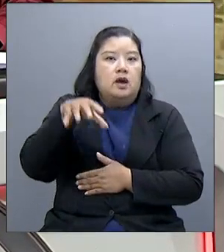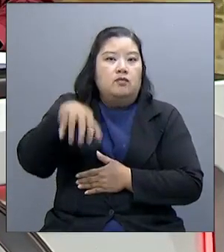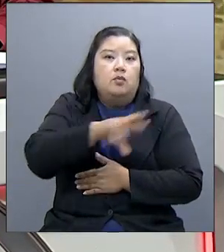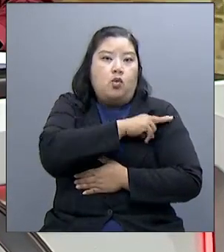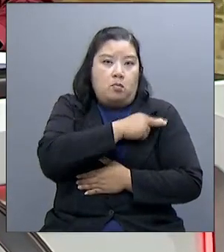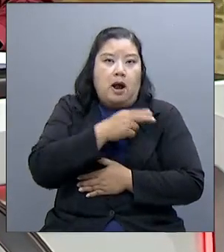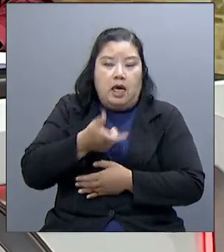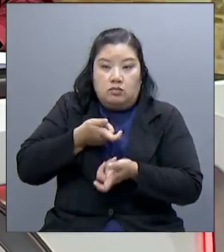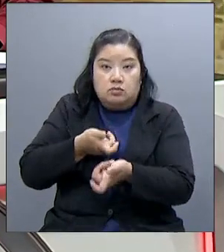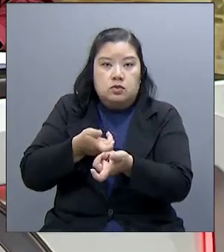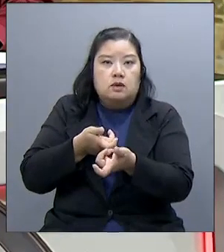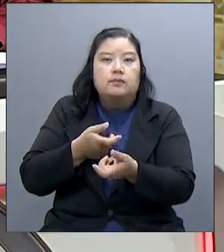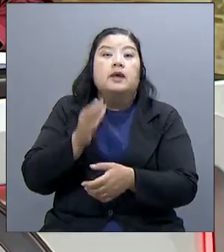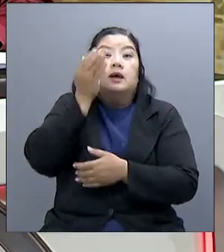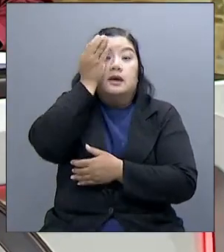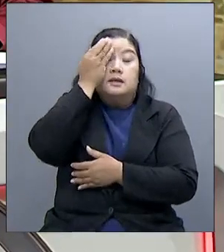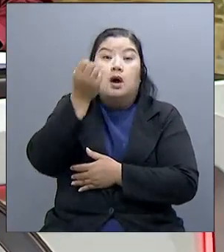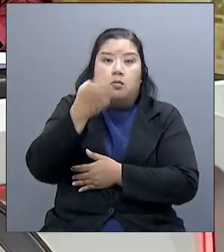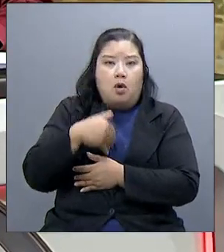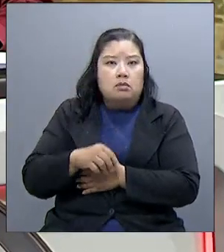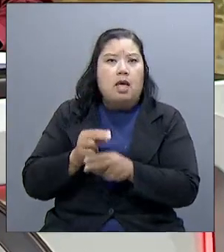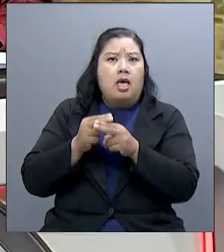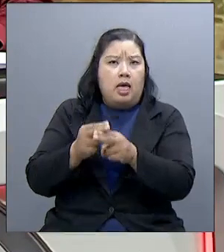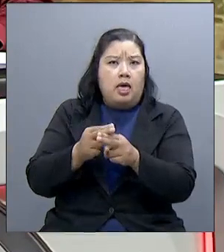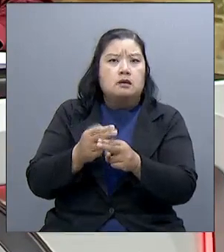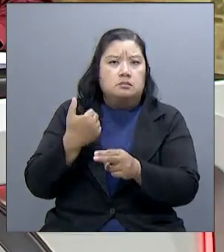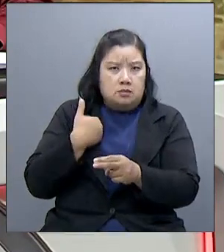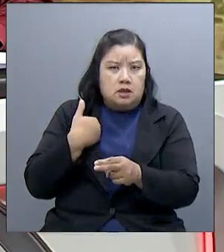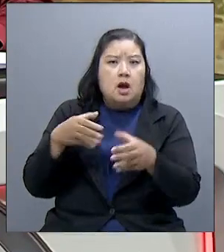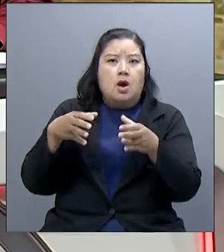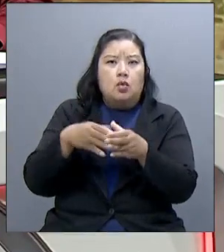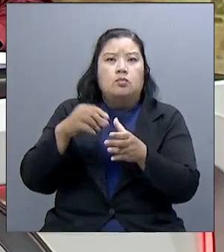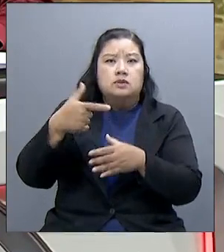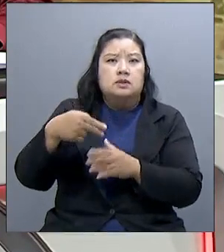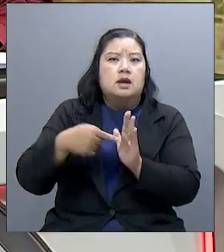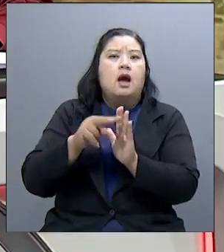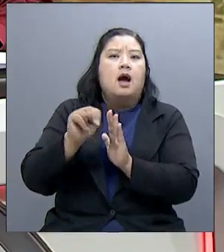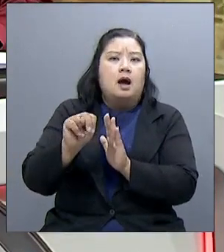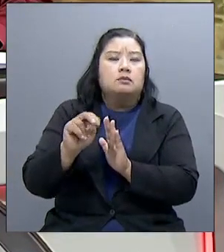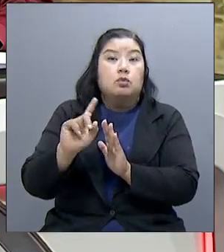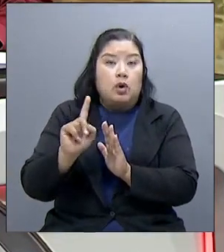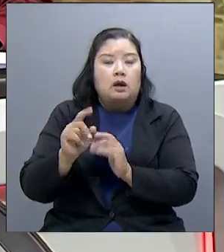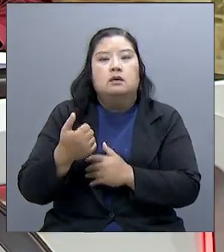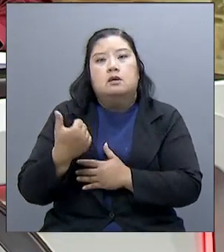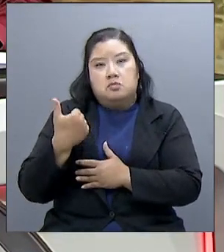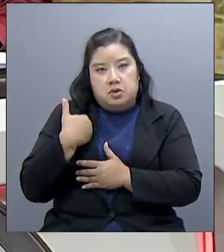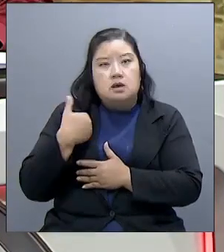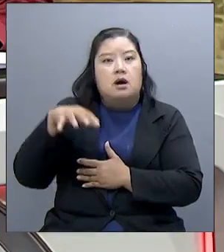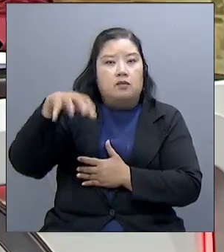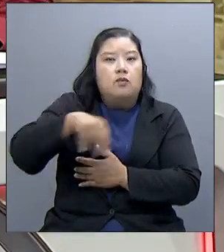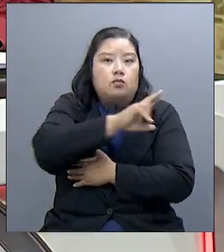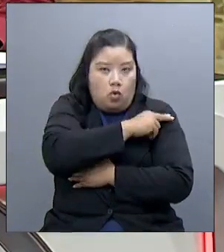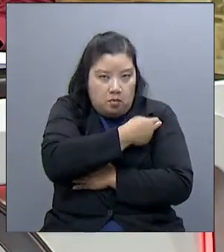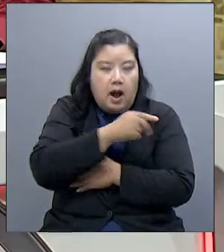ดขึ้นซึ่งทางอิสราเอลชี้ว่าเป็นกลุ่มอิสลามิกจิฮัดแต่ก็มีคำถามอย่างมากค่ะว่าความสูญเสียทั้งที่โรงพยาบาล